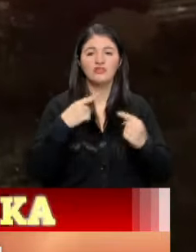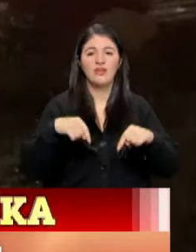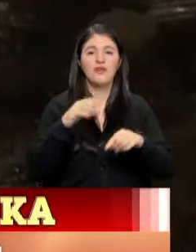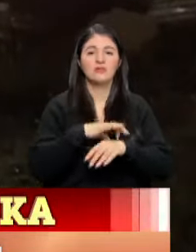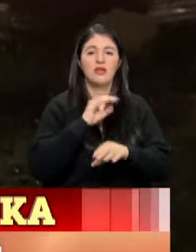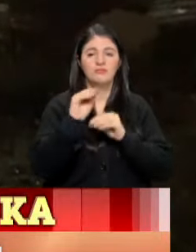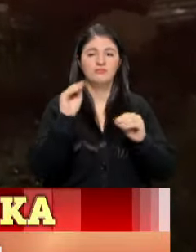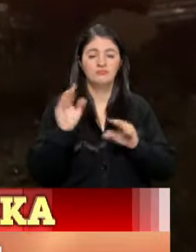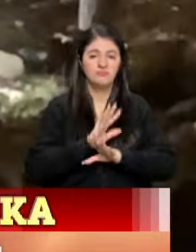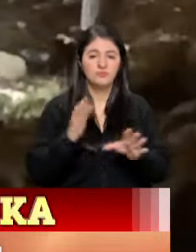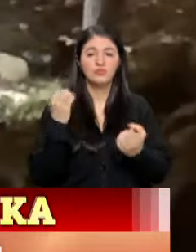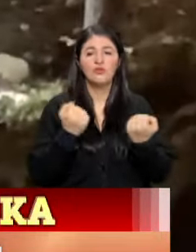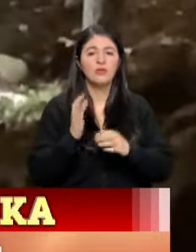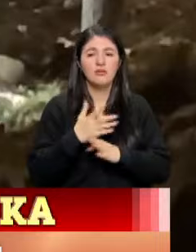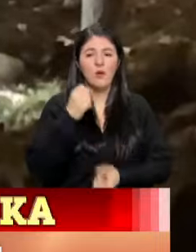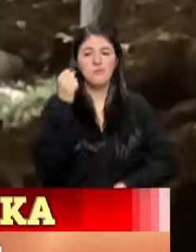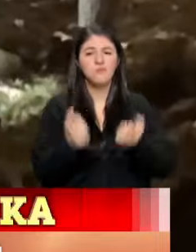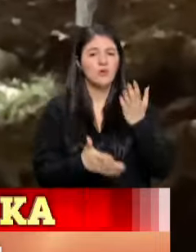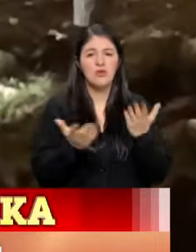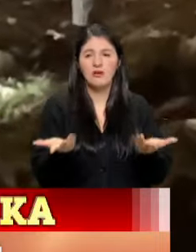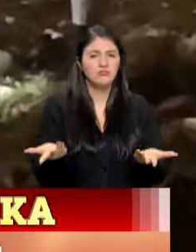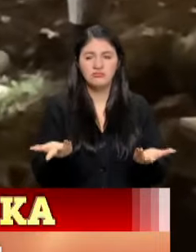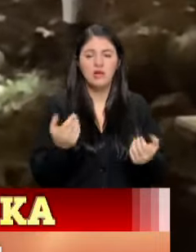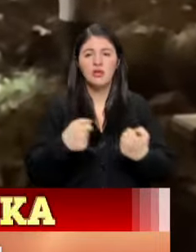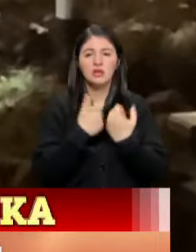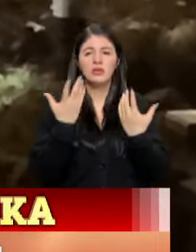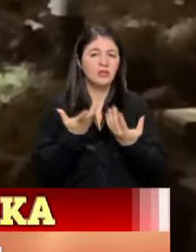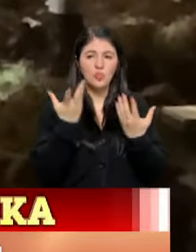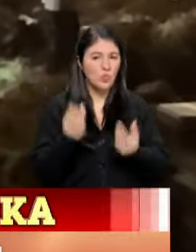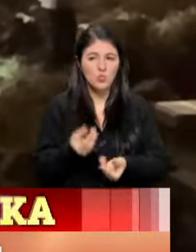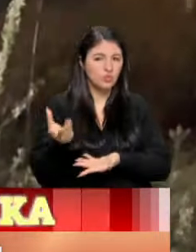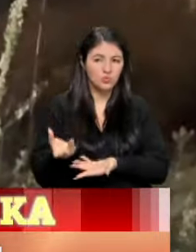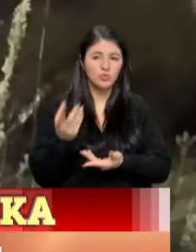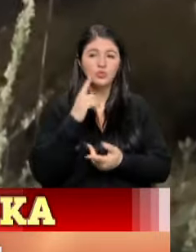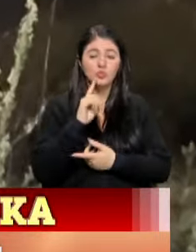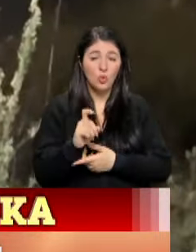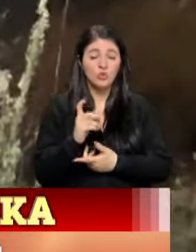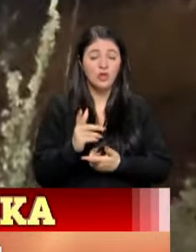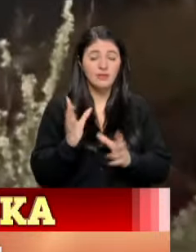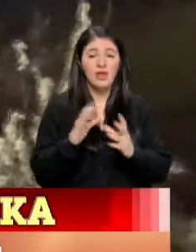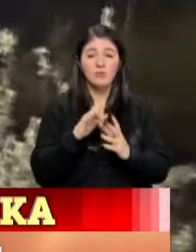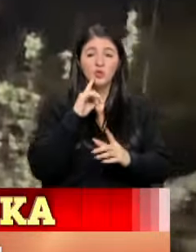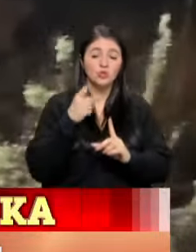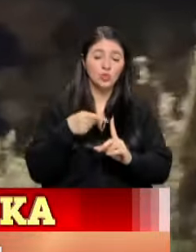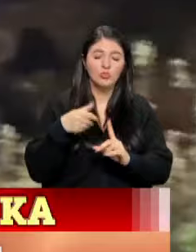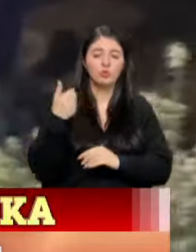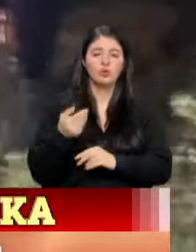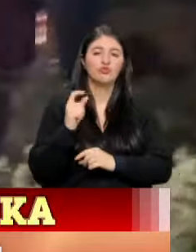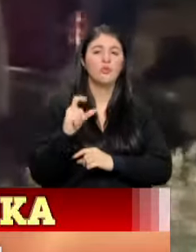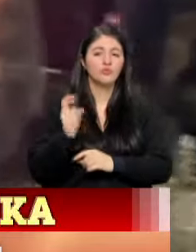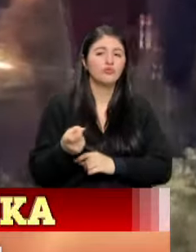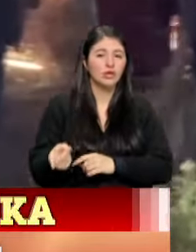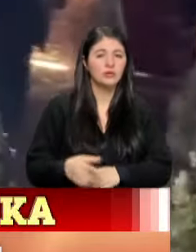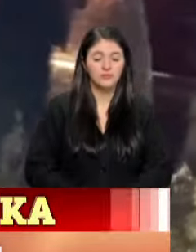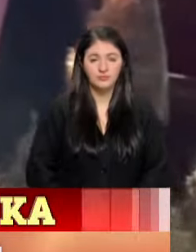hastanelere kaldırıldı. Şoför neden direksiyon hakimiyetini kaybetti? Kaza nasıl meydana geldi? Sorular. Ekiplerin soruşturması sonrası yanıt